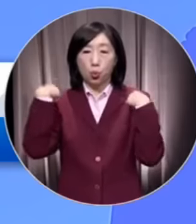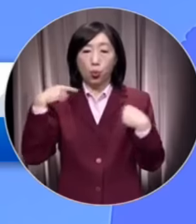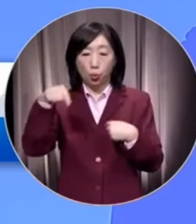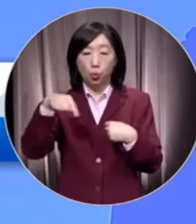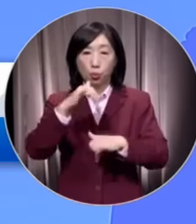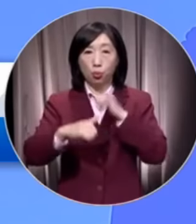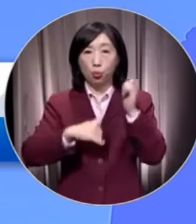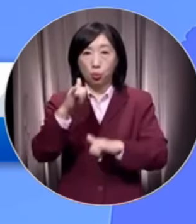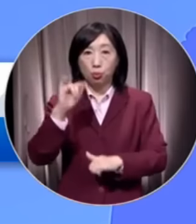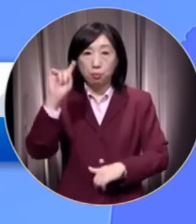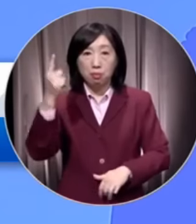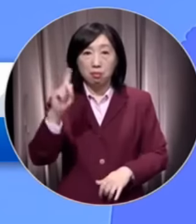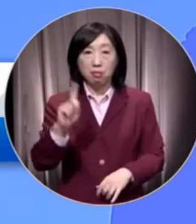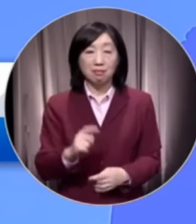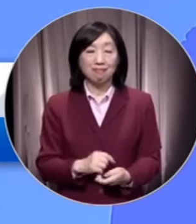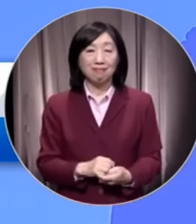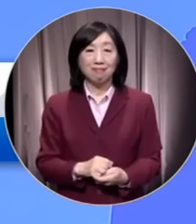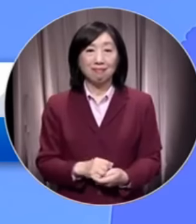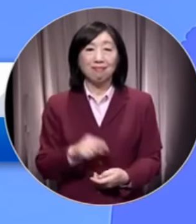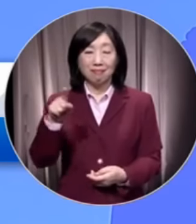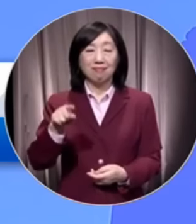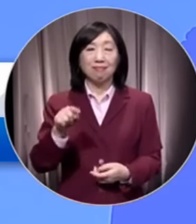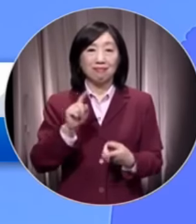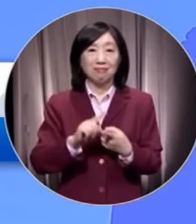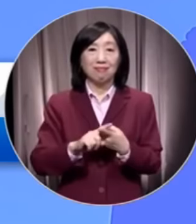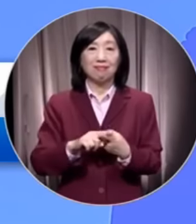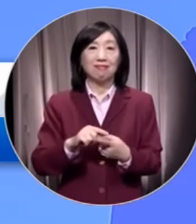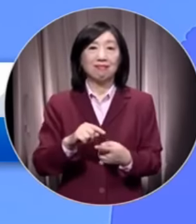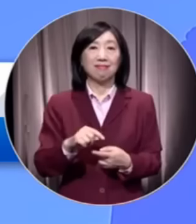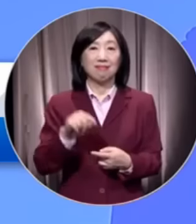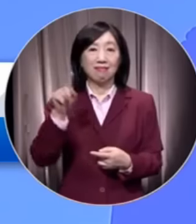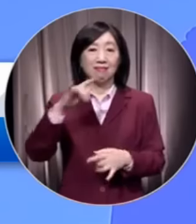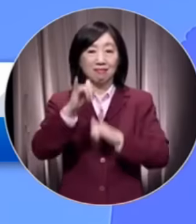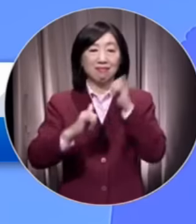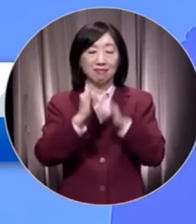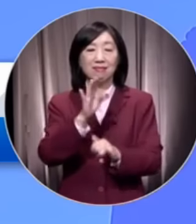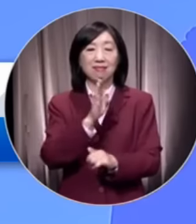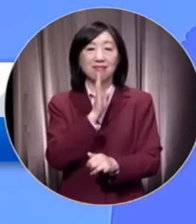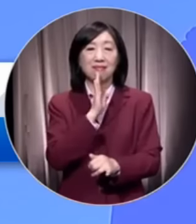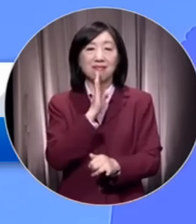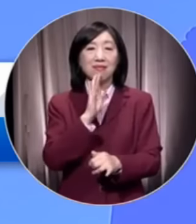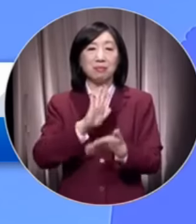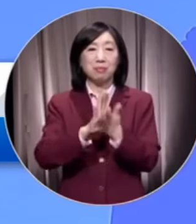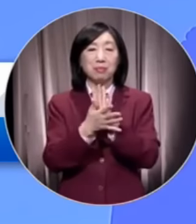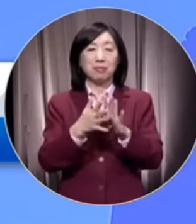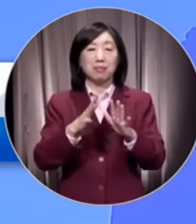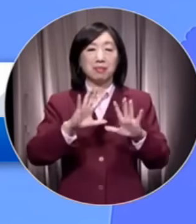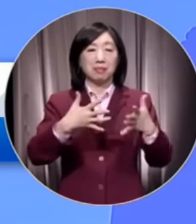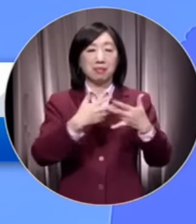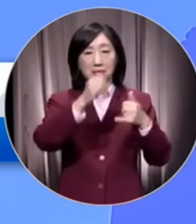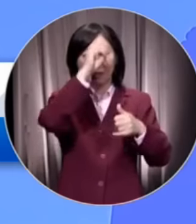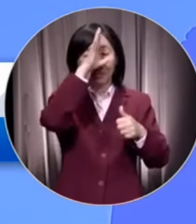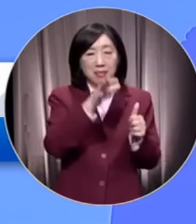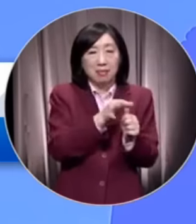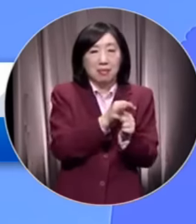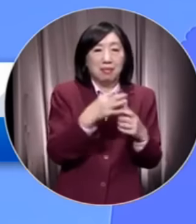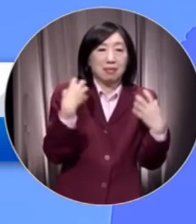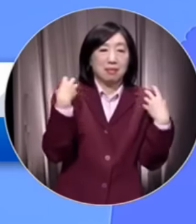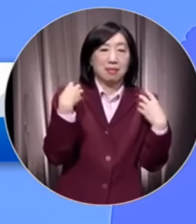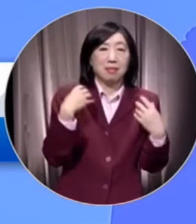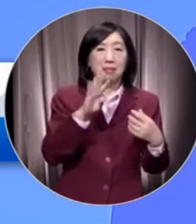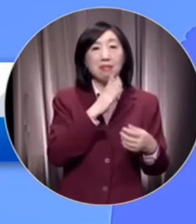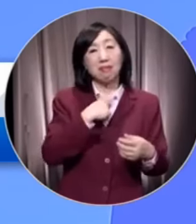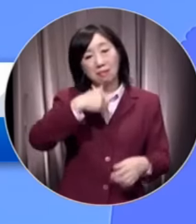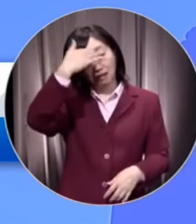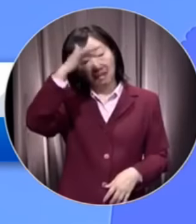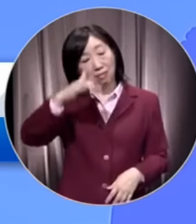事。这些精彩的故事的确是国民党很大的包袱，但是幸运的是朱立伦没有包